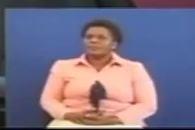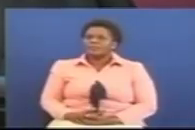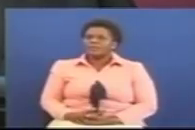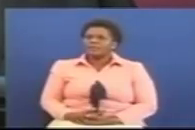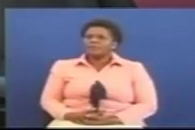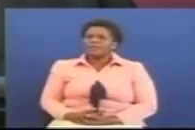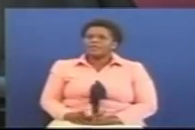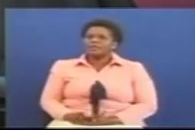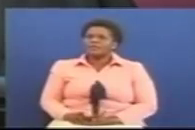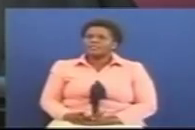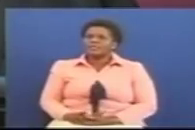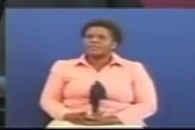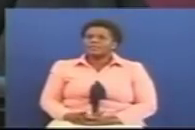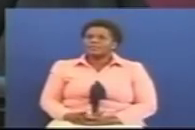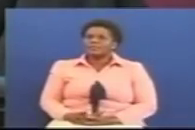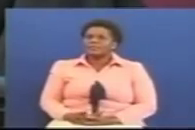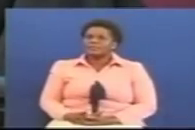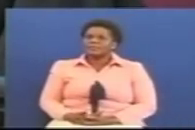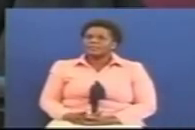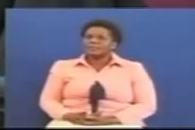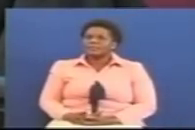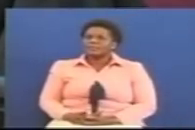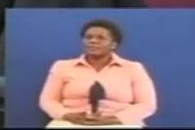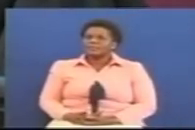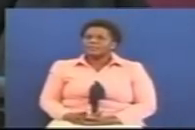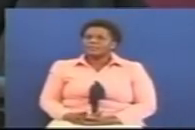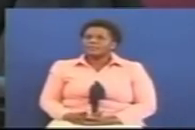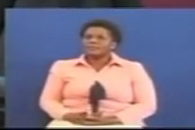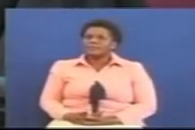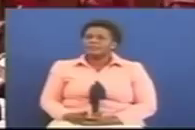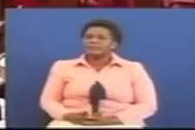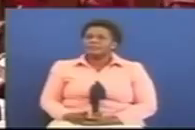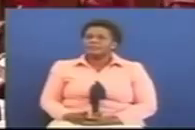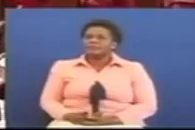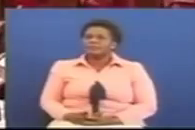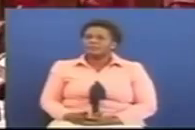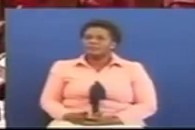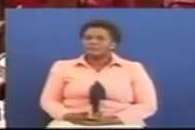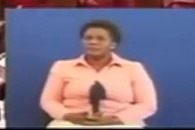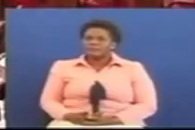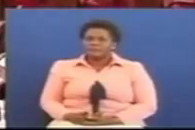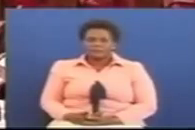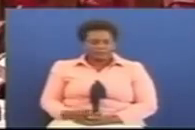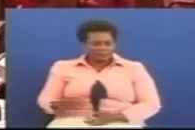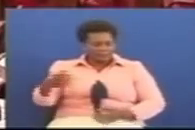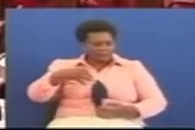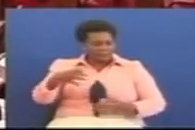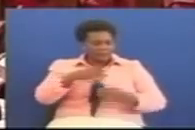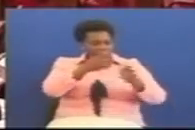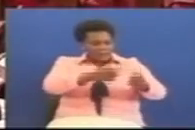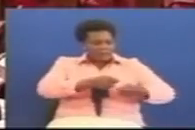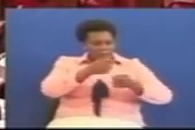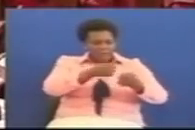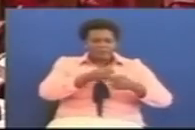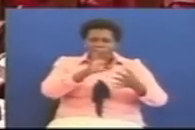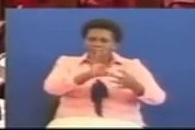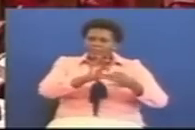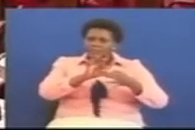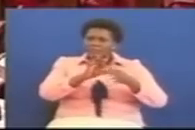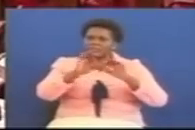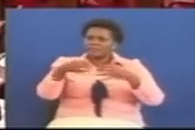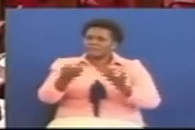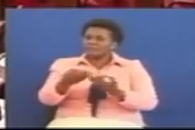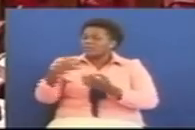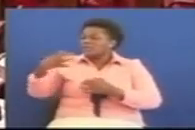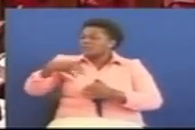Namtumbo, na bado inaelekezwa kwa Mheshimiwa Waziri wa Kilimo. Wizara asante, ya kilimo inashirikiana vipi na wizara